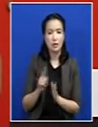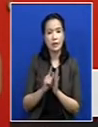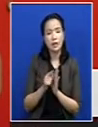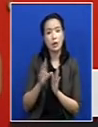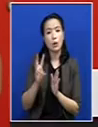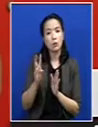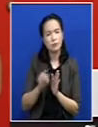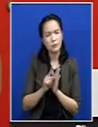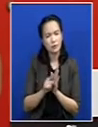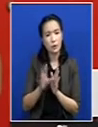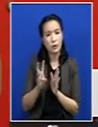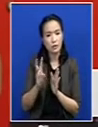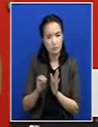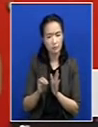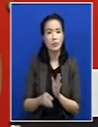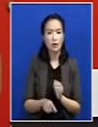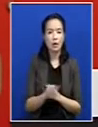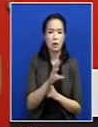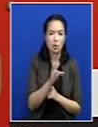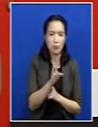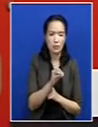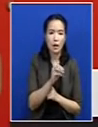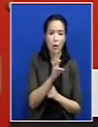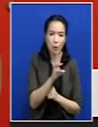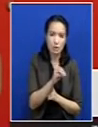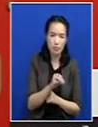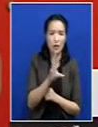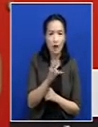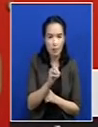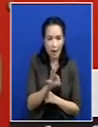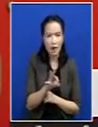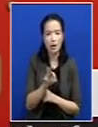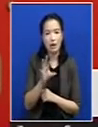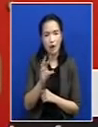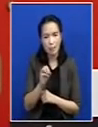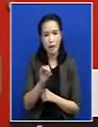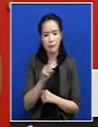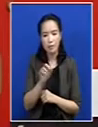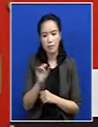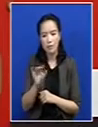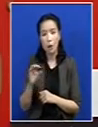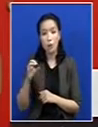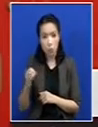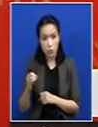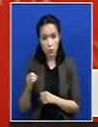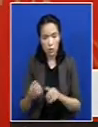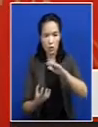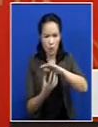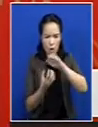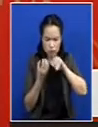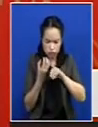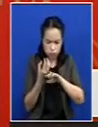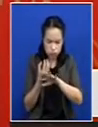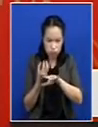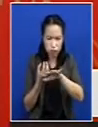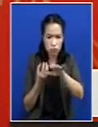าทีเมื่อนับถอยหลังมาถึง0ระบบถึงจะทำงานโดยการพ่นสารทั้งหมดให้ท่วมห้องทันทีค่ะแต่เจ้าหน้าที่ยังสาม